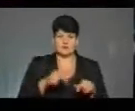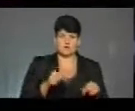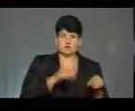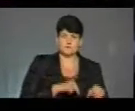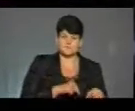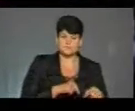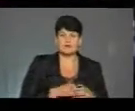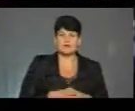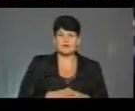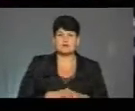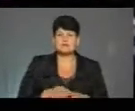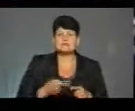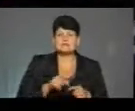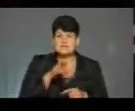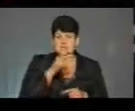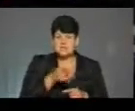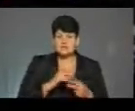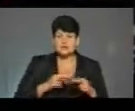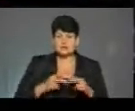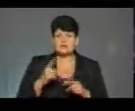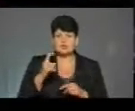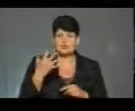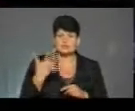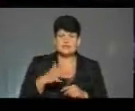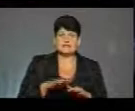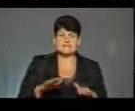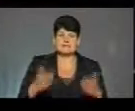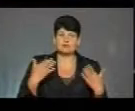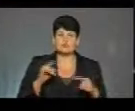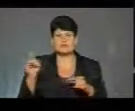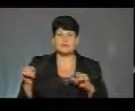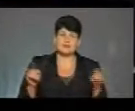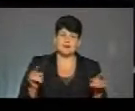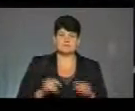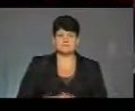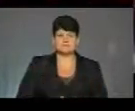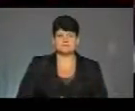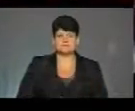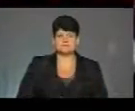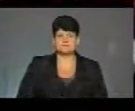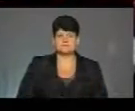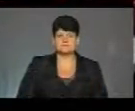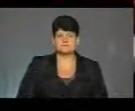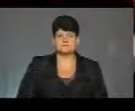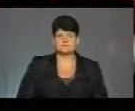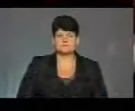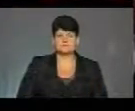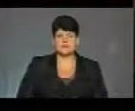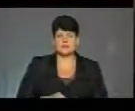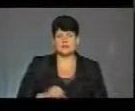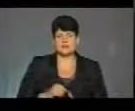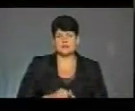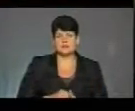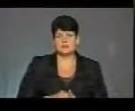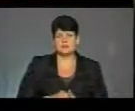За час цієї обміної програми вже по 150 дітей відпочили там і там, з інших областей. Анжела Шова, Василь